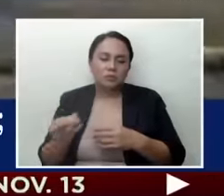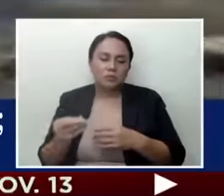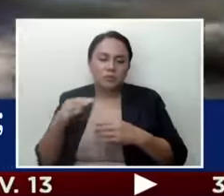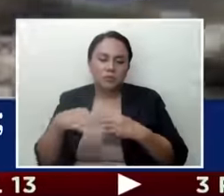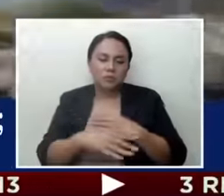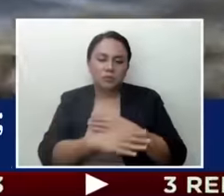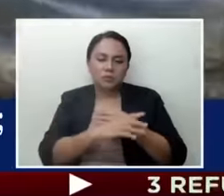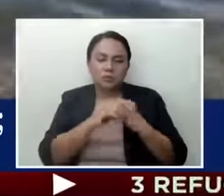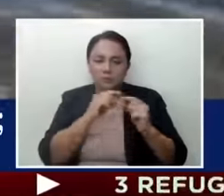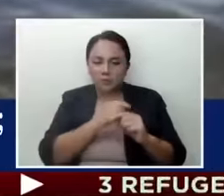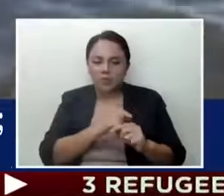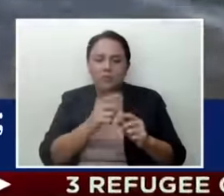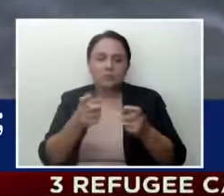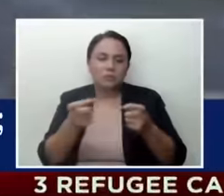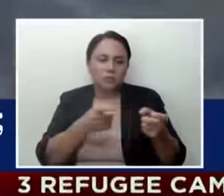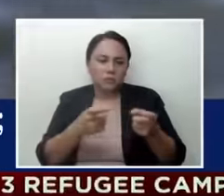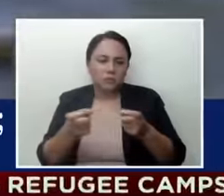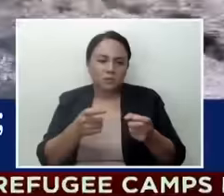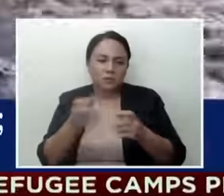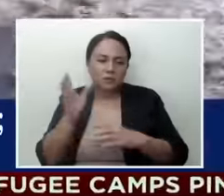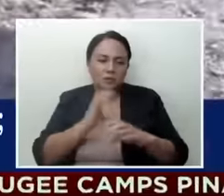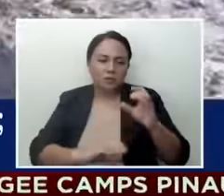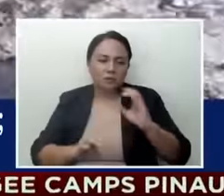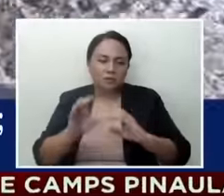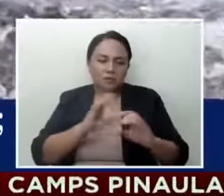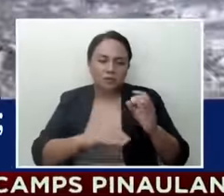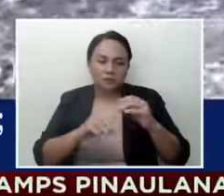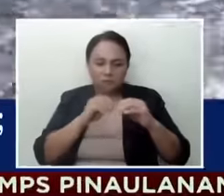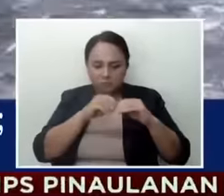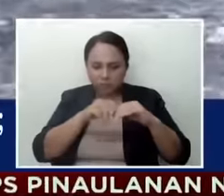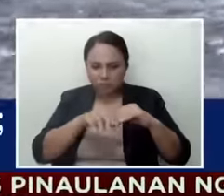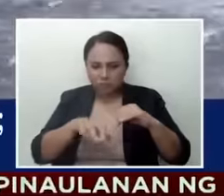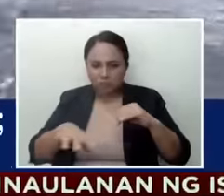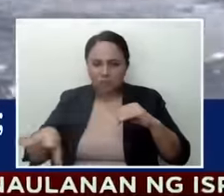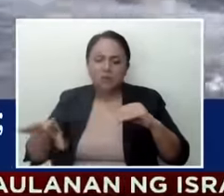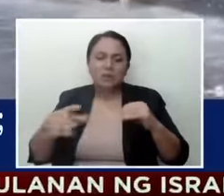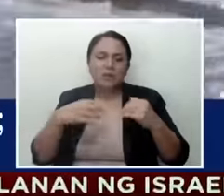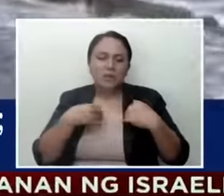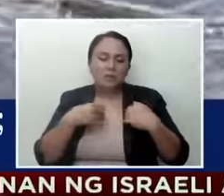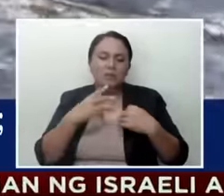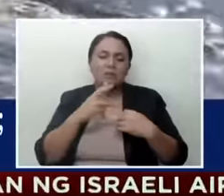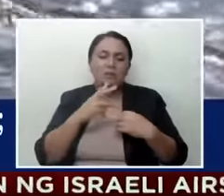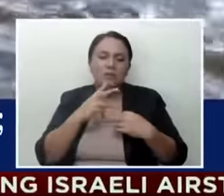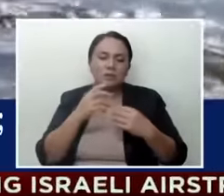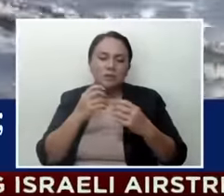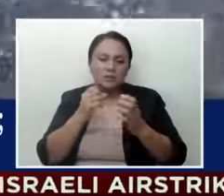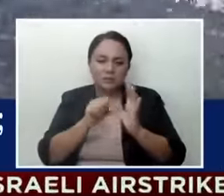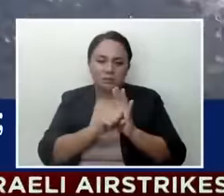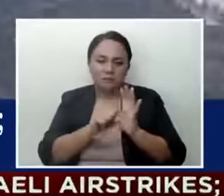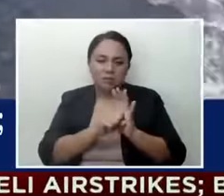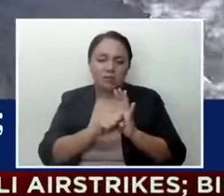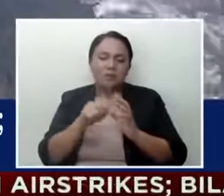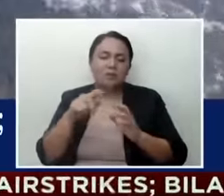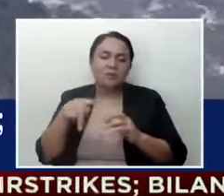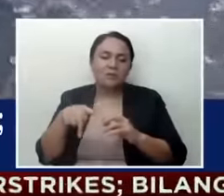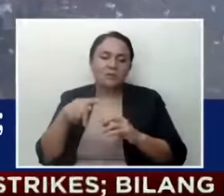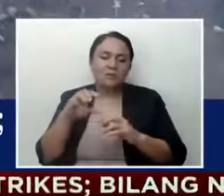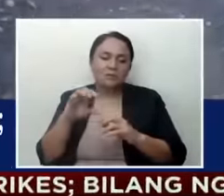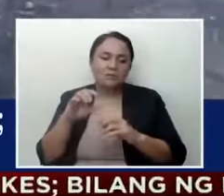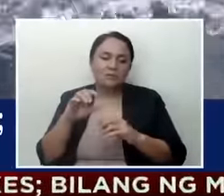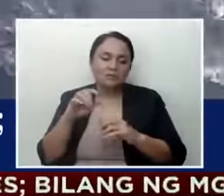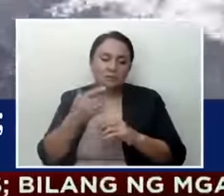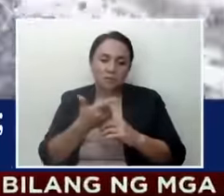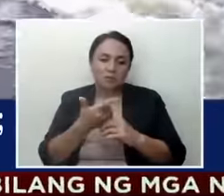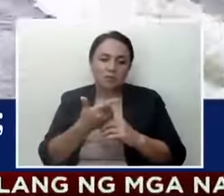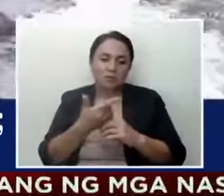na kontrolado na ang chemical spill. Kumuha na rin ng water sample ang Philippine Coast Guard Batangas.